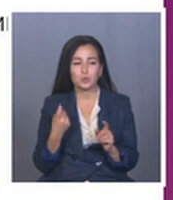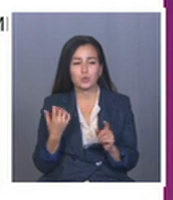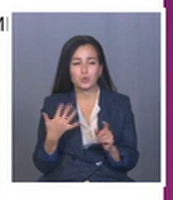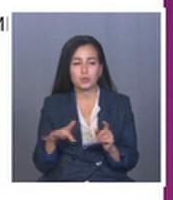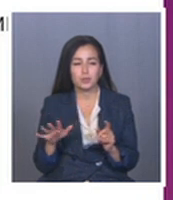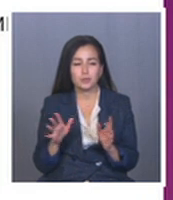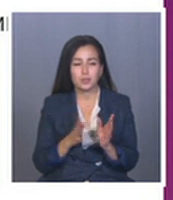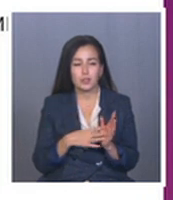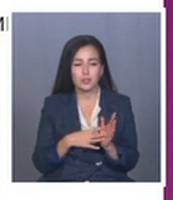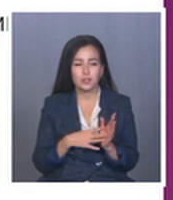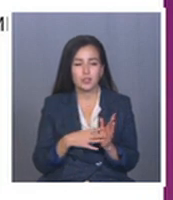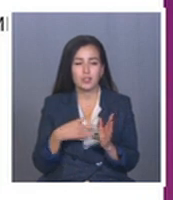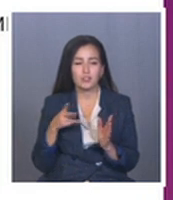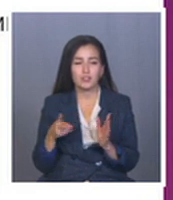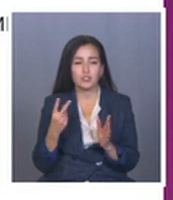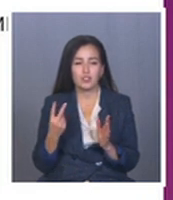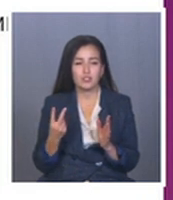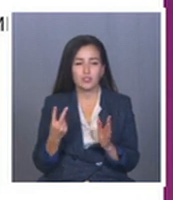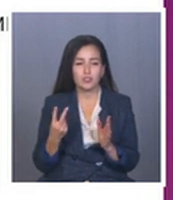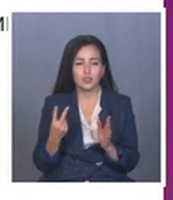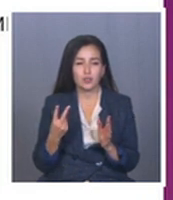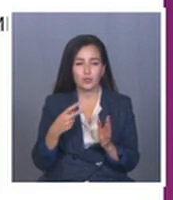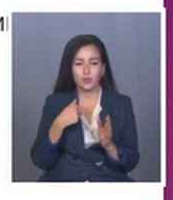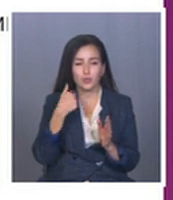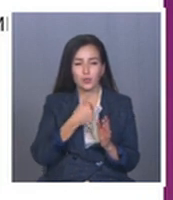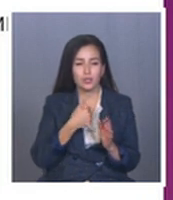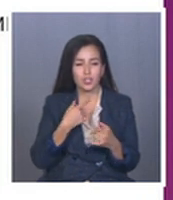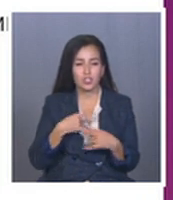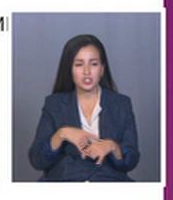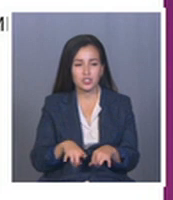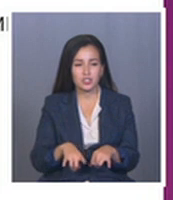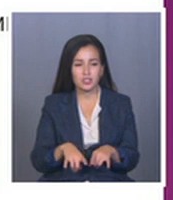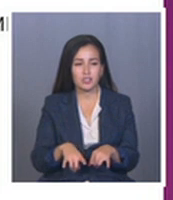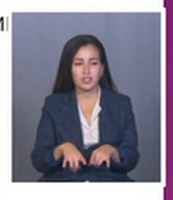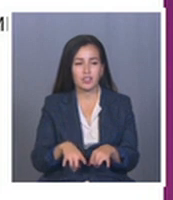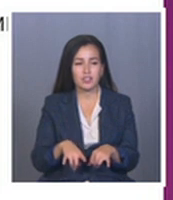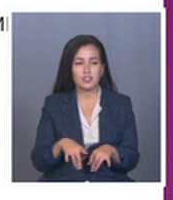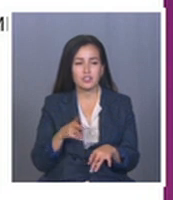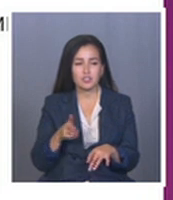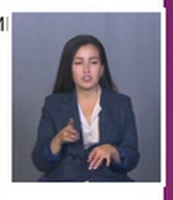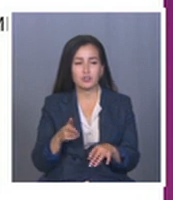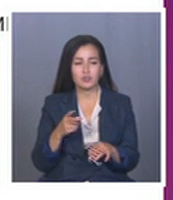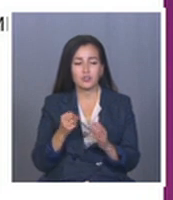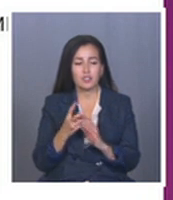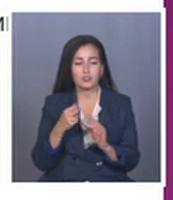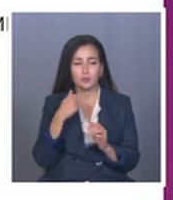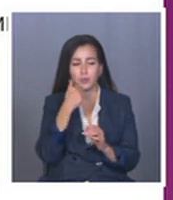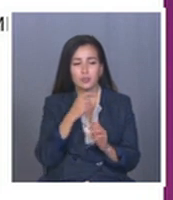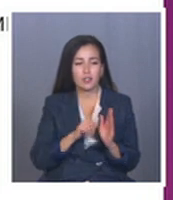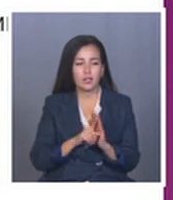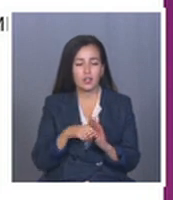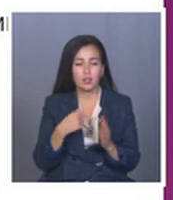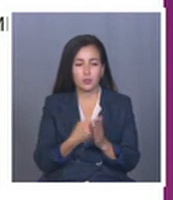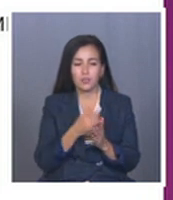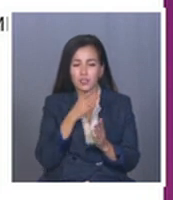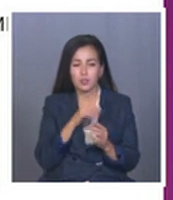номер 159, 2002 года рождения. С 2012 года и по